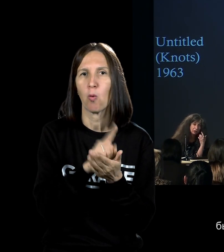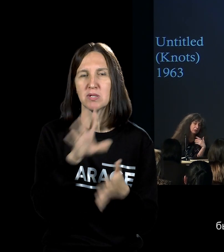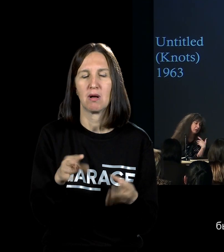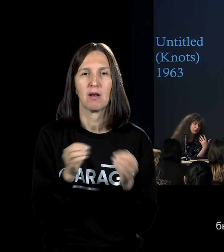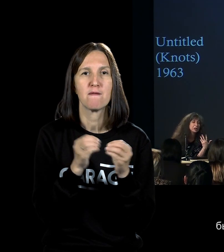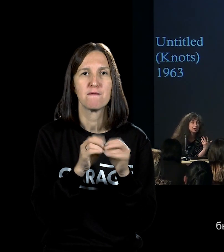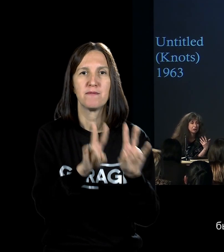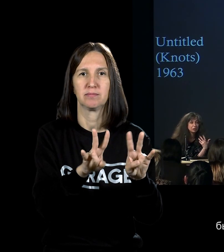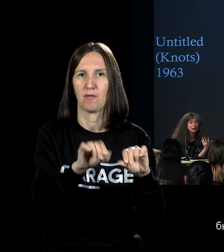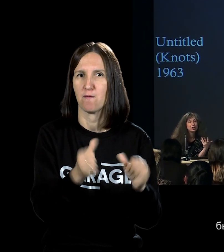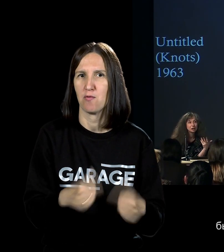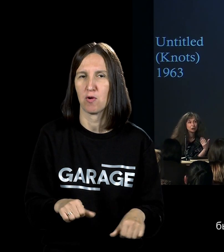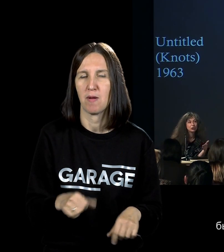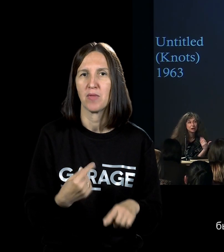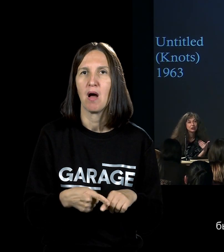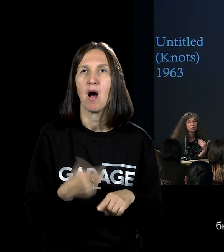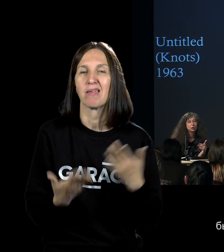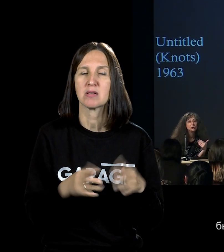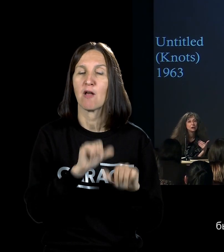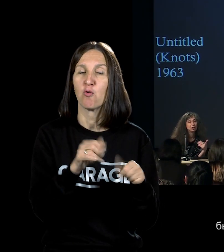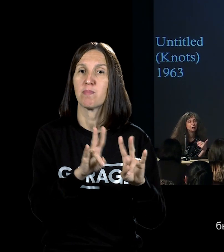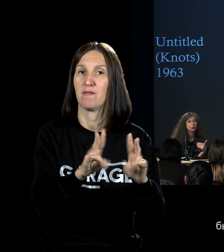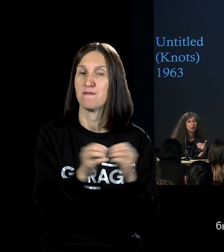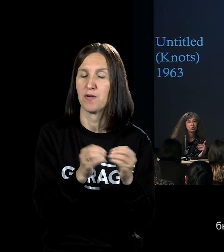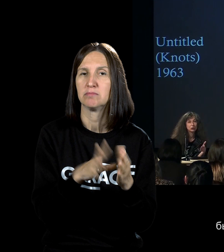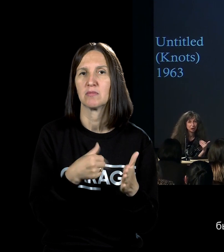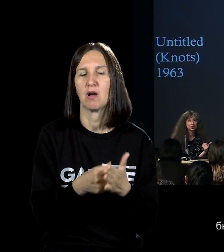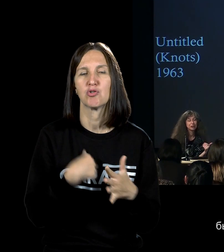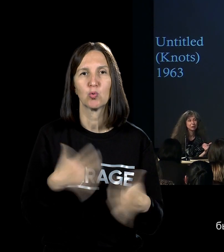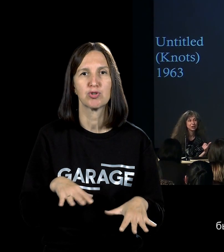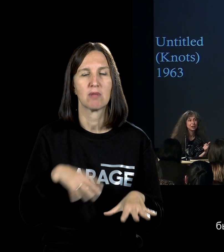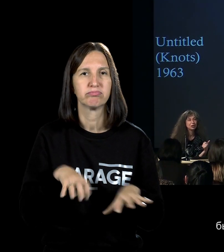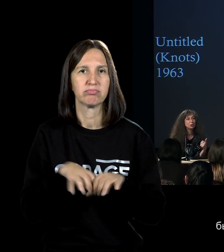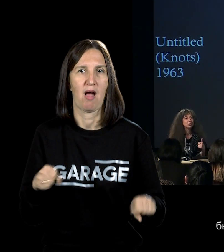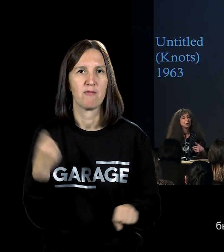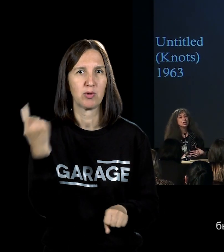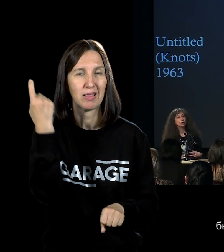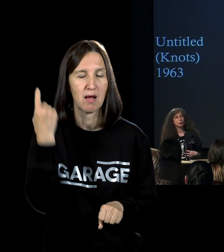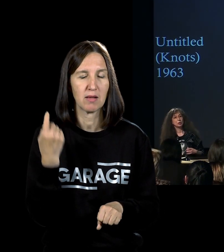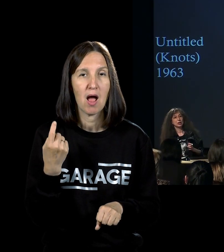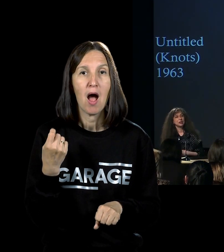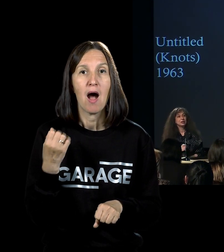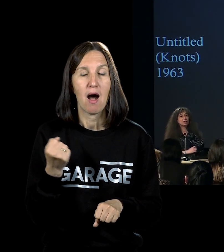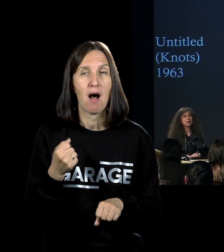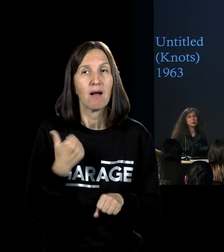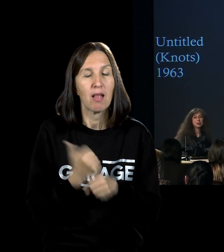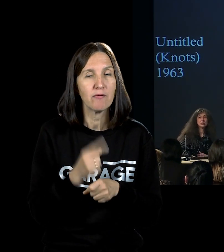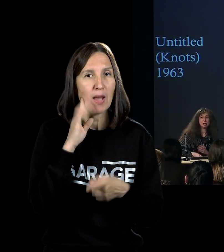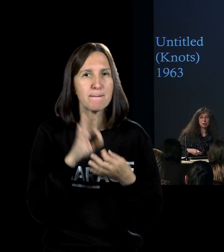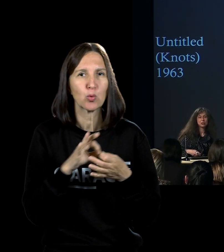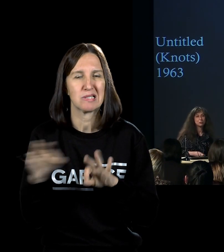это не, вообще-то авторитарно, что интересно вернуться к этой истории с процессом создания искусства. Но процесс